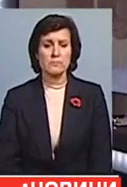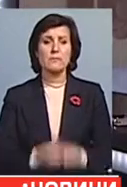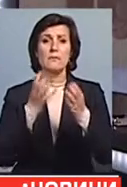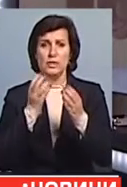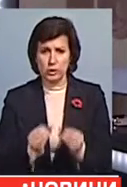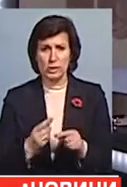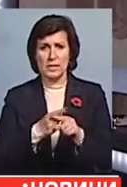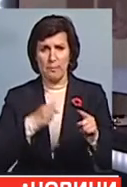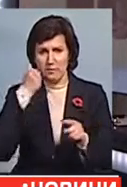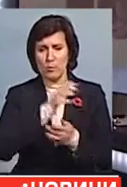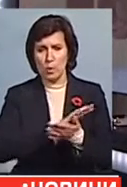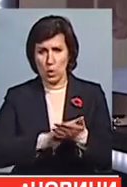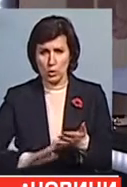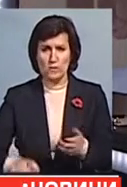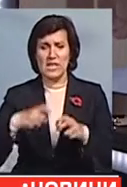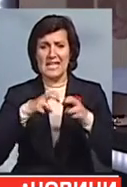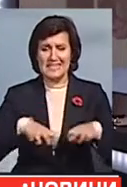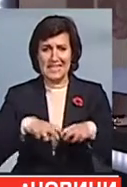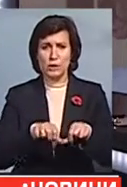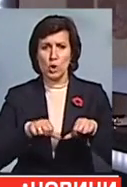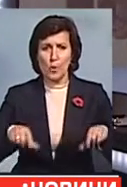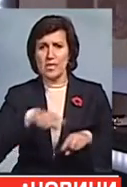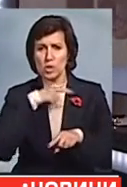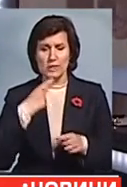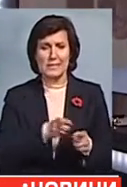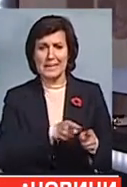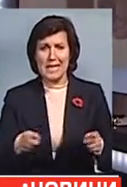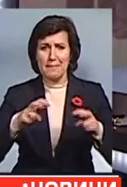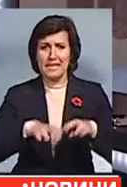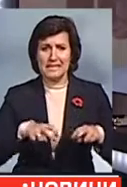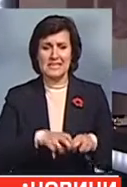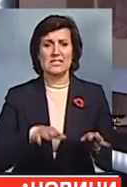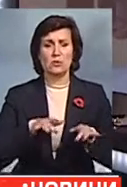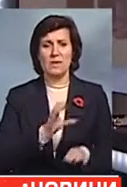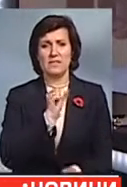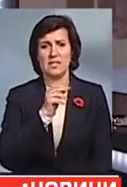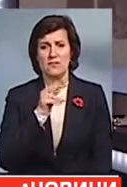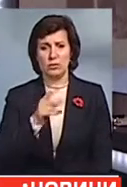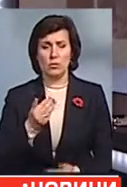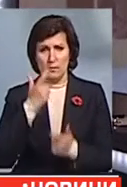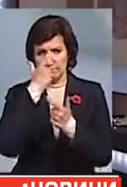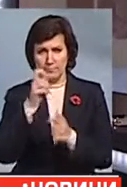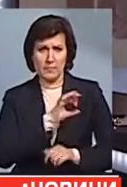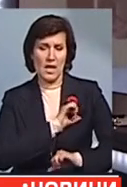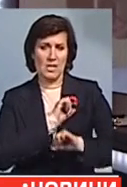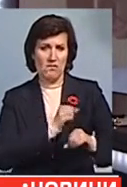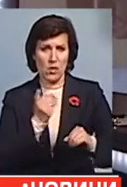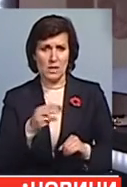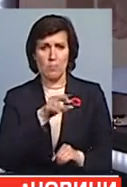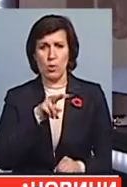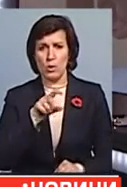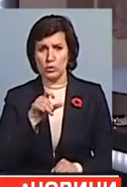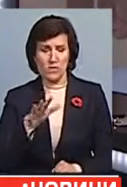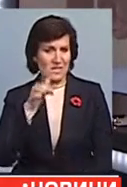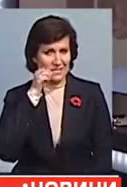Ще на півроку продовжив слідчий комітет Росії терміни слідства у справі Надії Савченко, повідомив її адвокат Микола Полозов. А